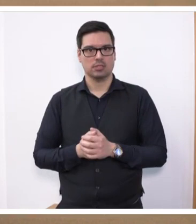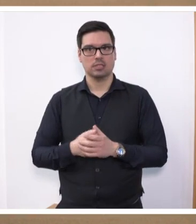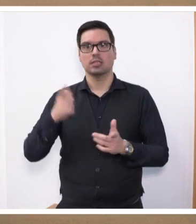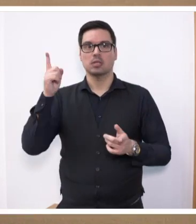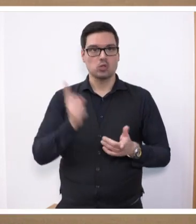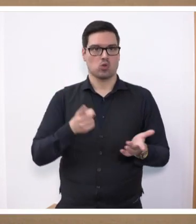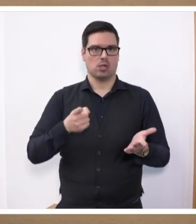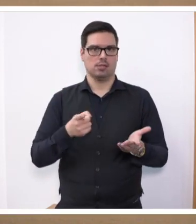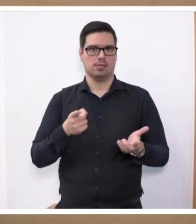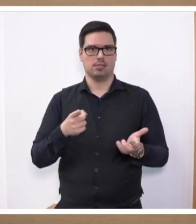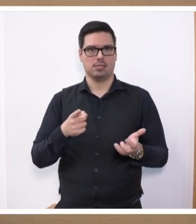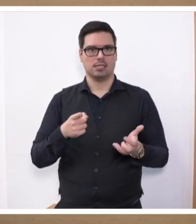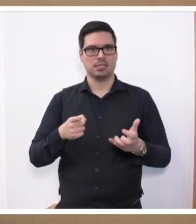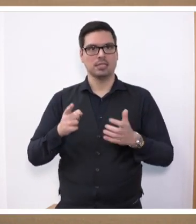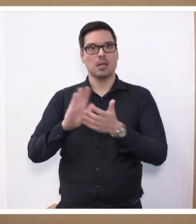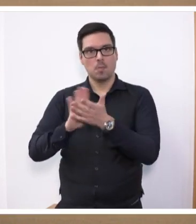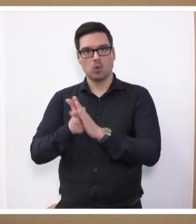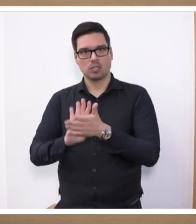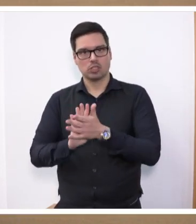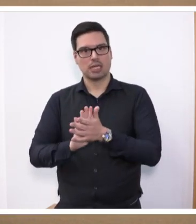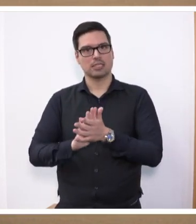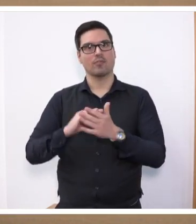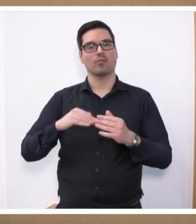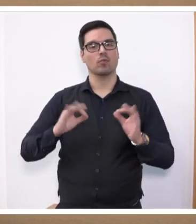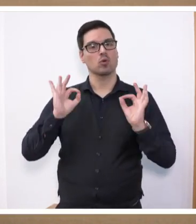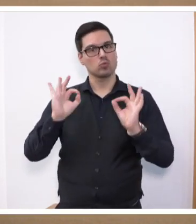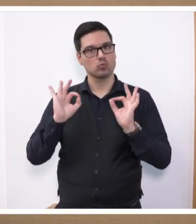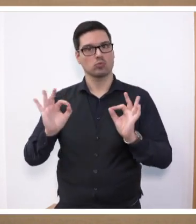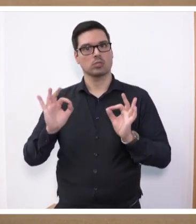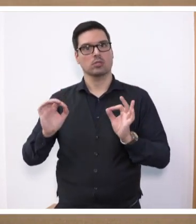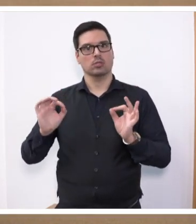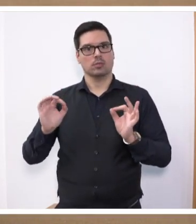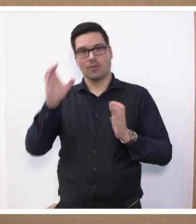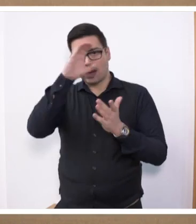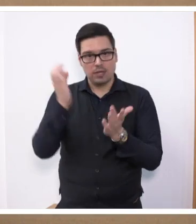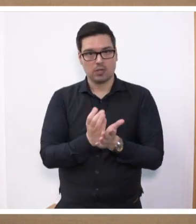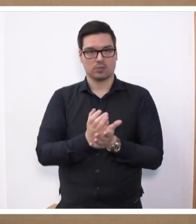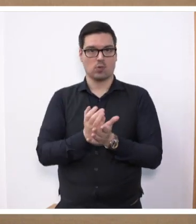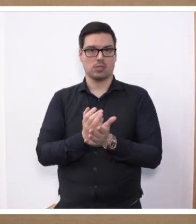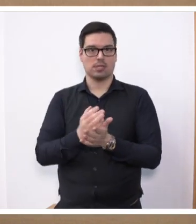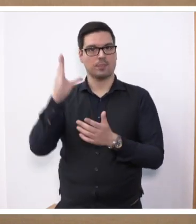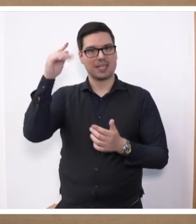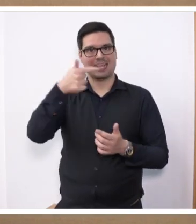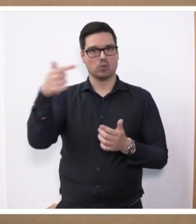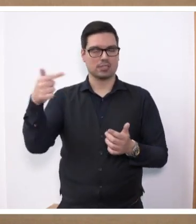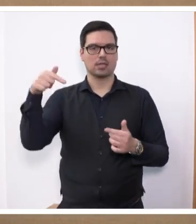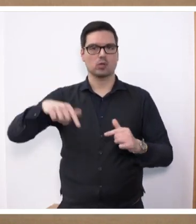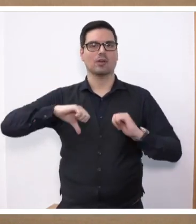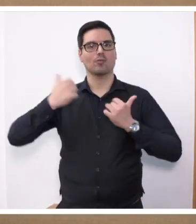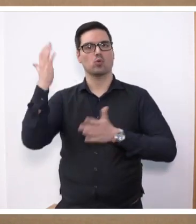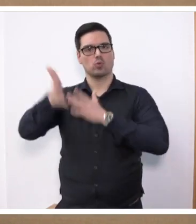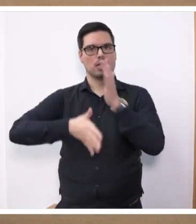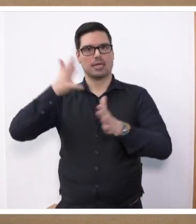man im Rahmen seiner Möglichkeiten zum Wohle des Landes verantwortungsvoll handeln. Herr Toscani, Sie haben es heute Morgen